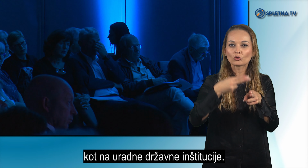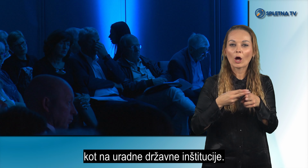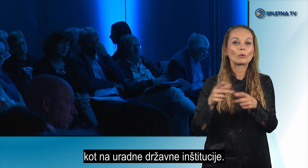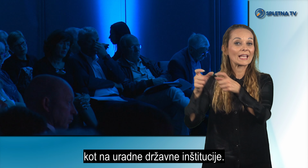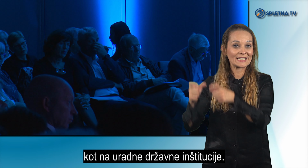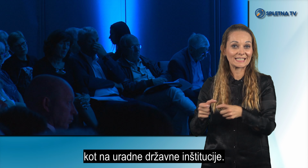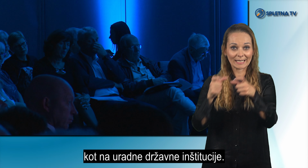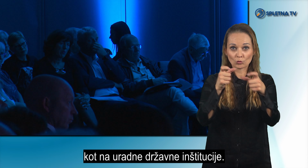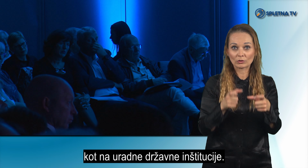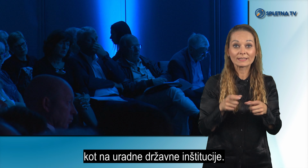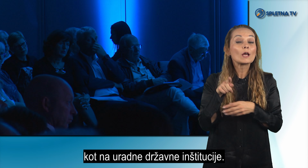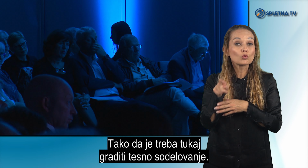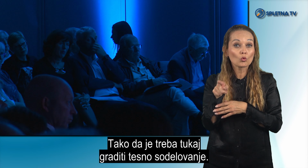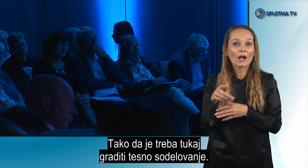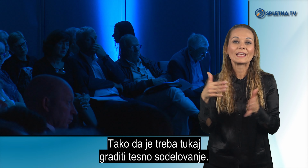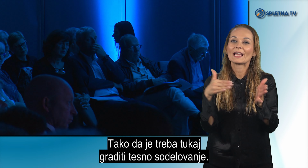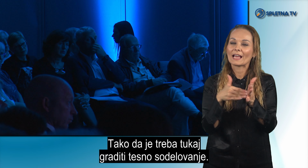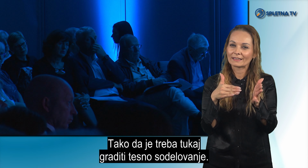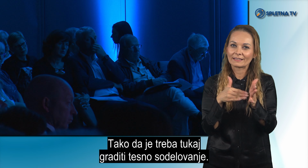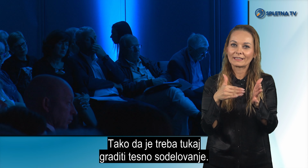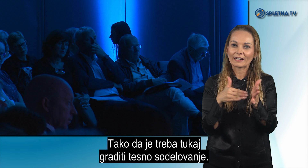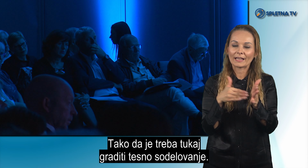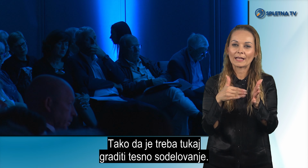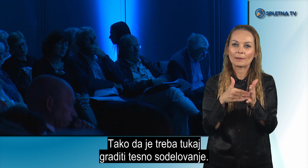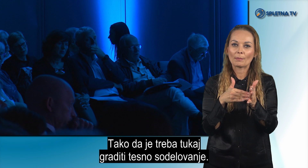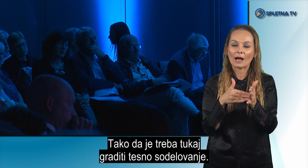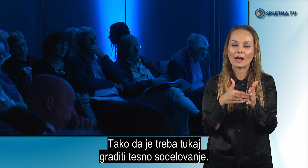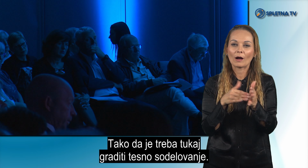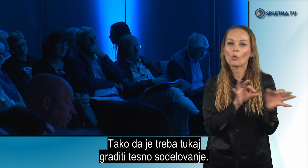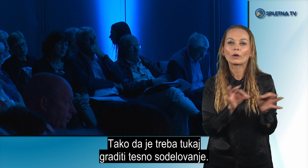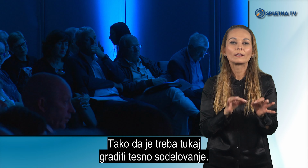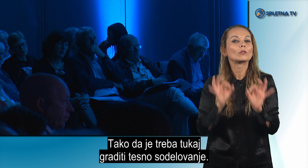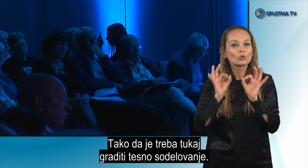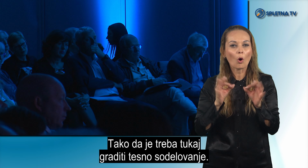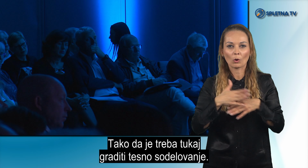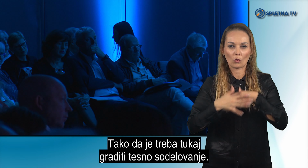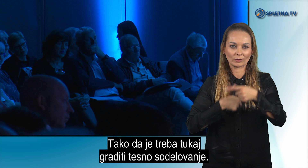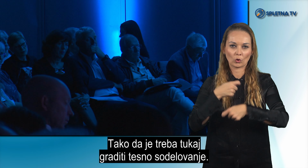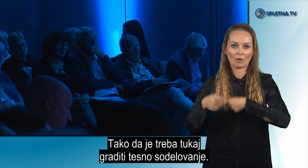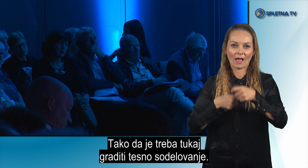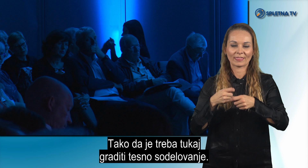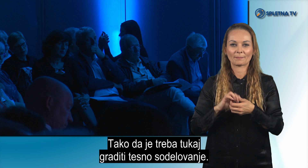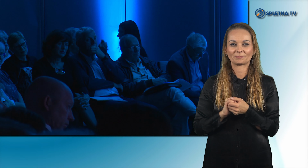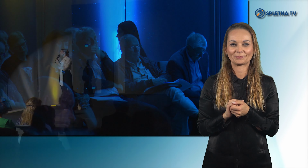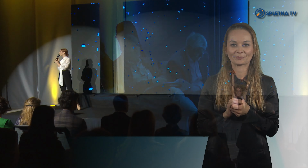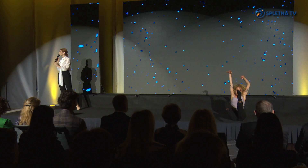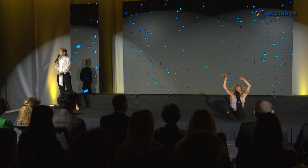državne institucije. Tako da tukaj je treba graditi tesno sodelovanje.